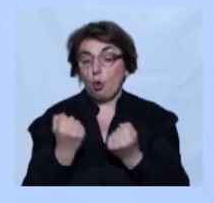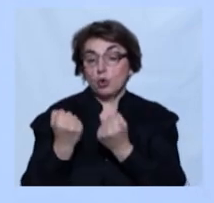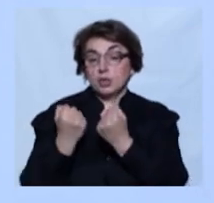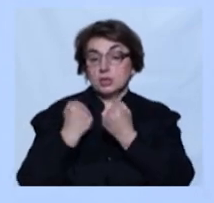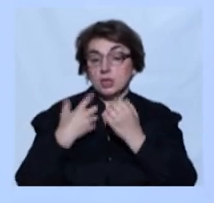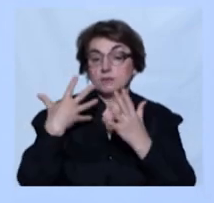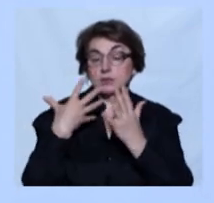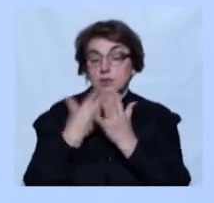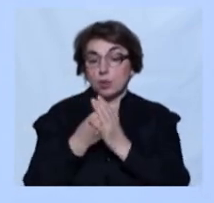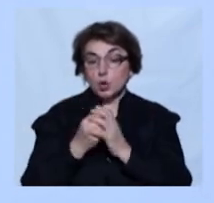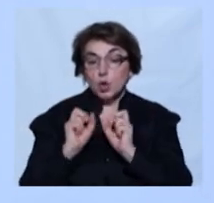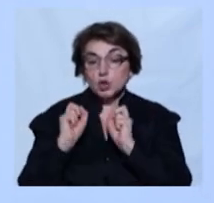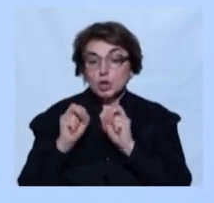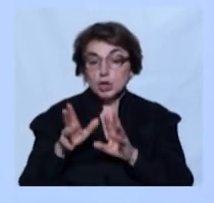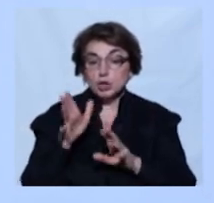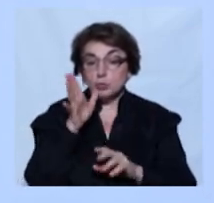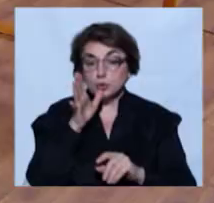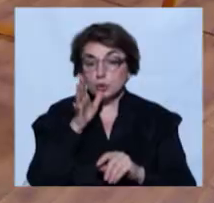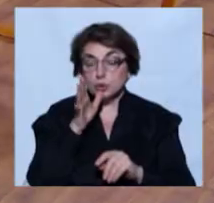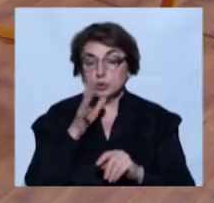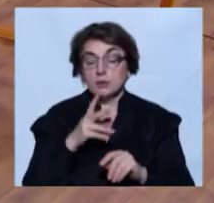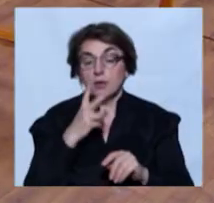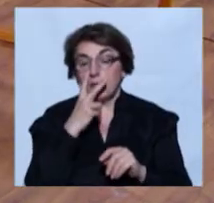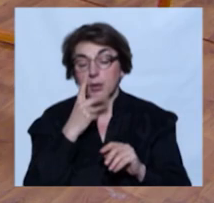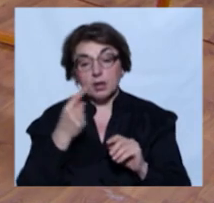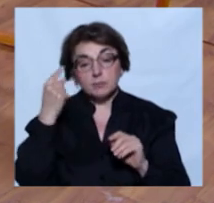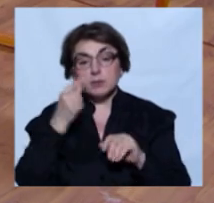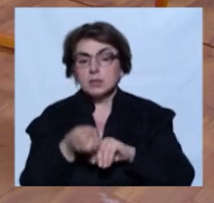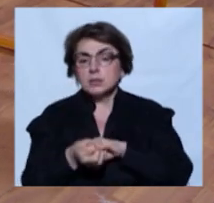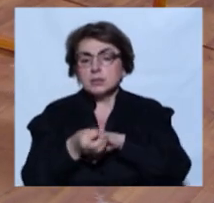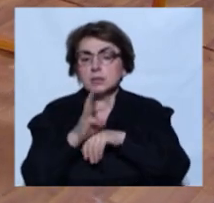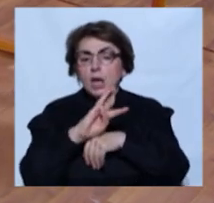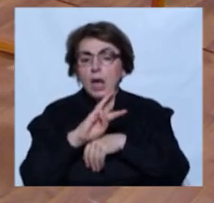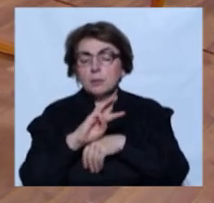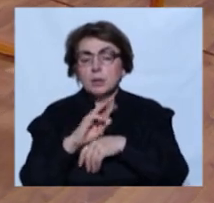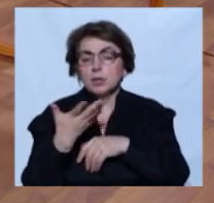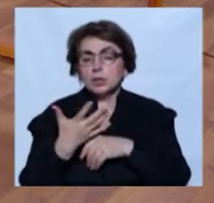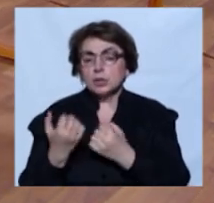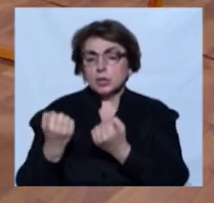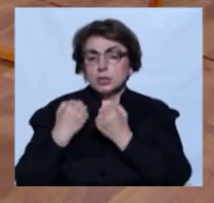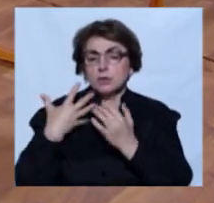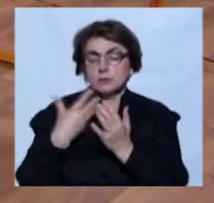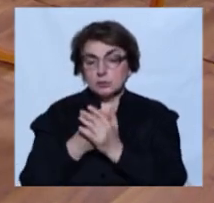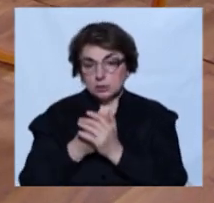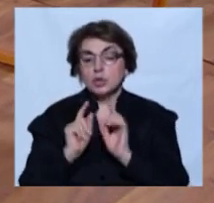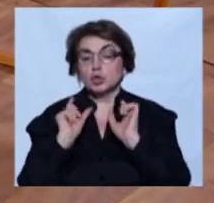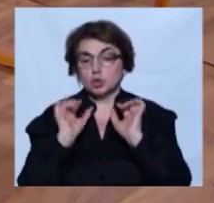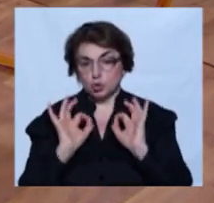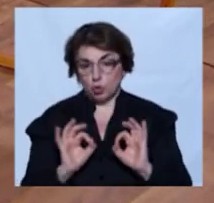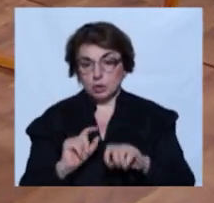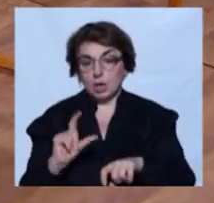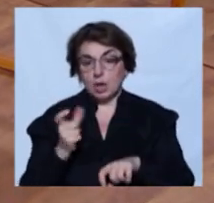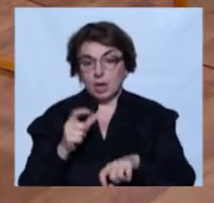თავს საფრთხის არსებობის შემთხვევაში. მოდით გავეხსენოთ, ზღარბი რით იცავს თავს? ეკლებით, რა თქმა